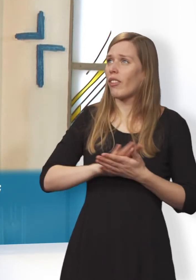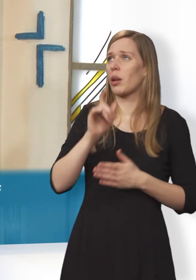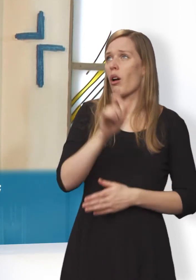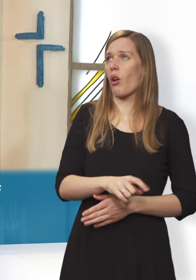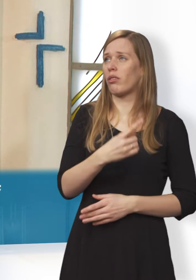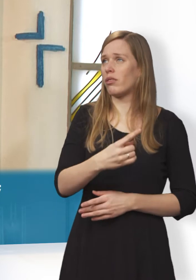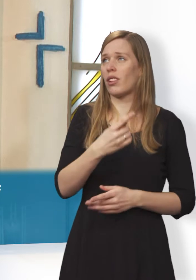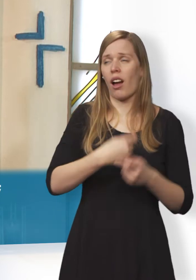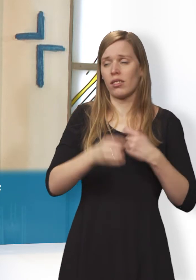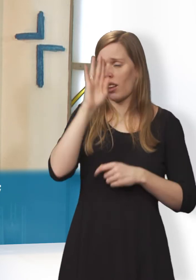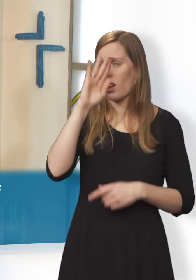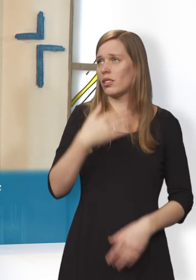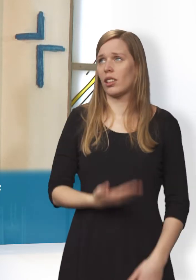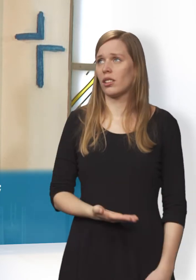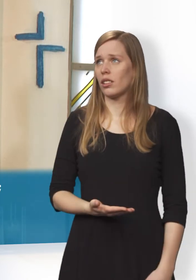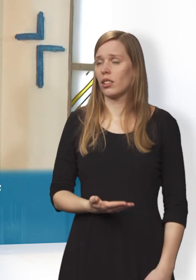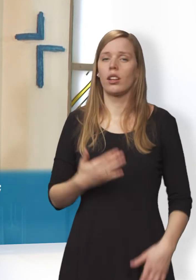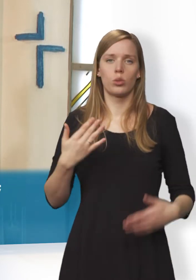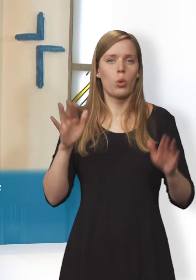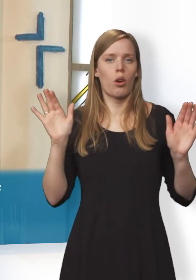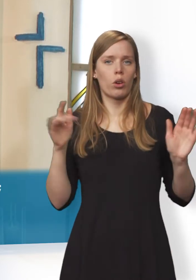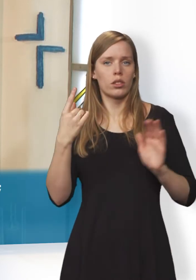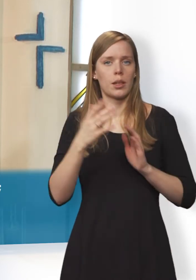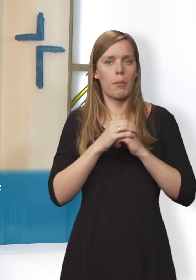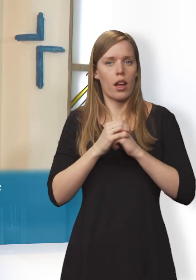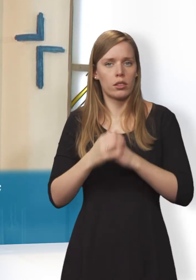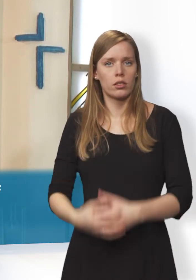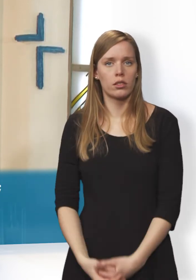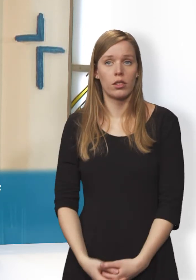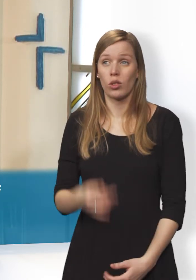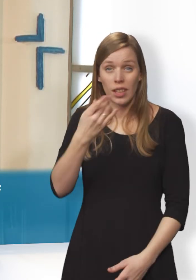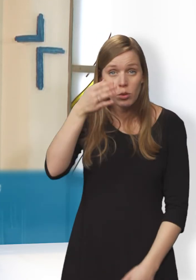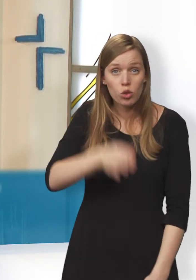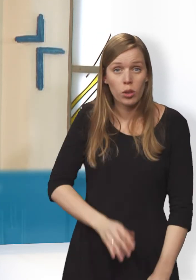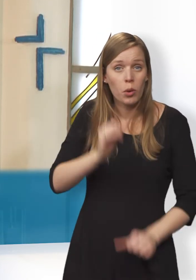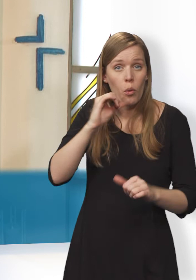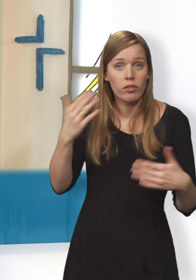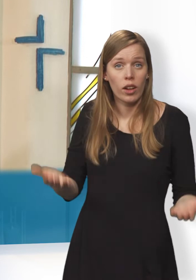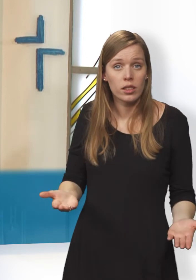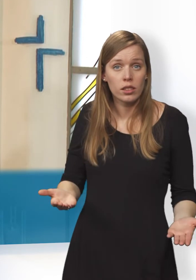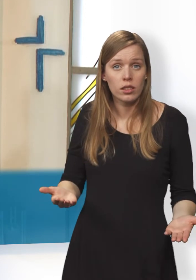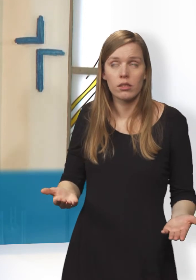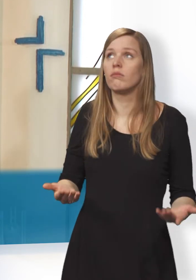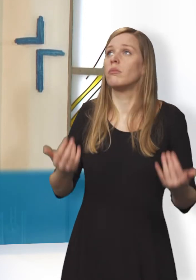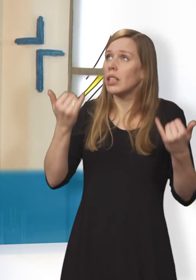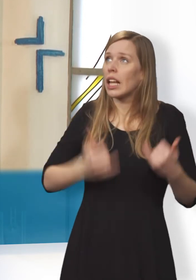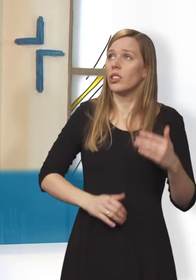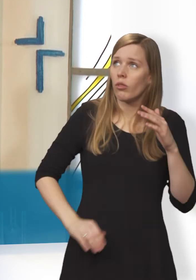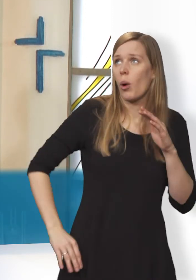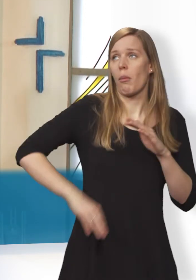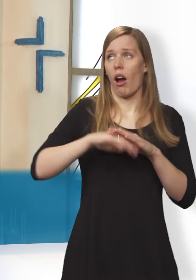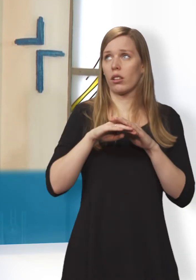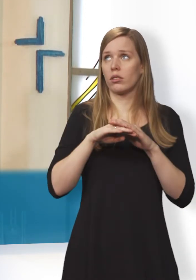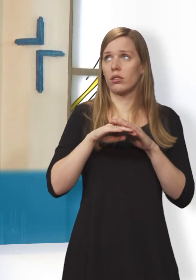bietet er am kreuz und als er stirbt ruft er aus es ist vollbracht